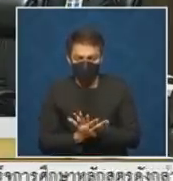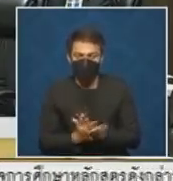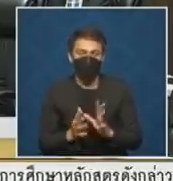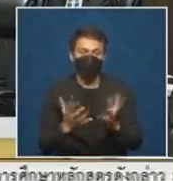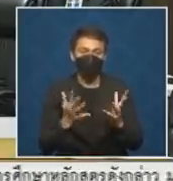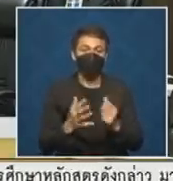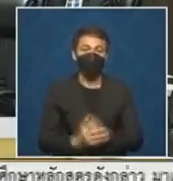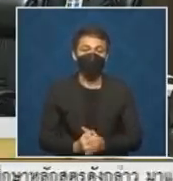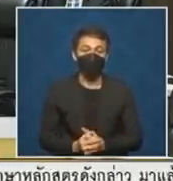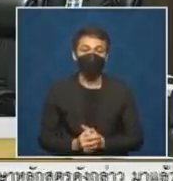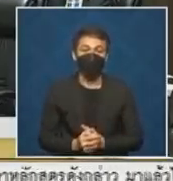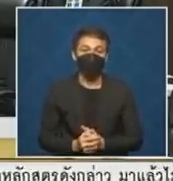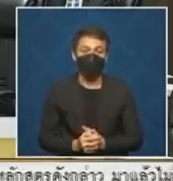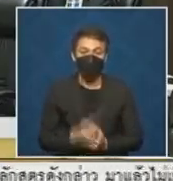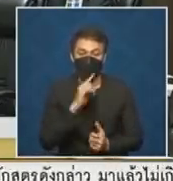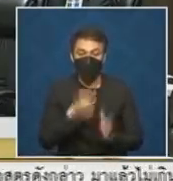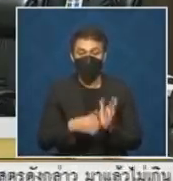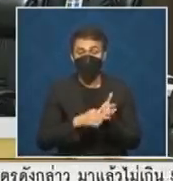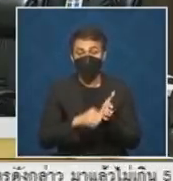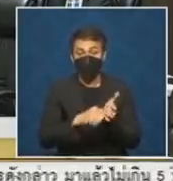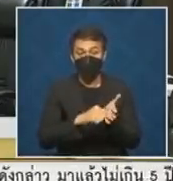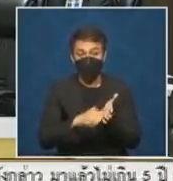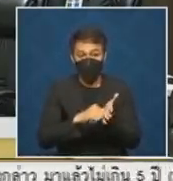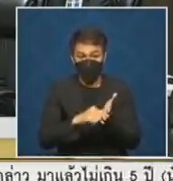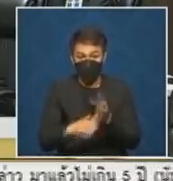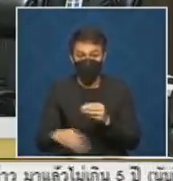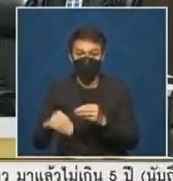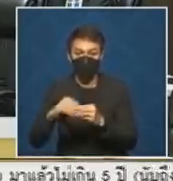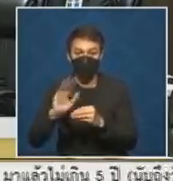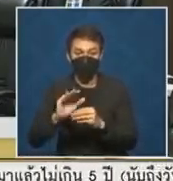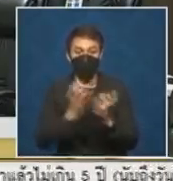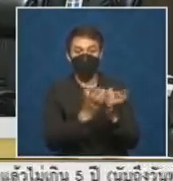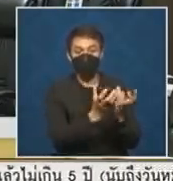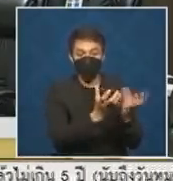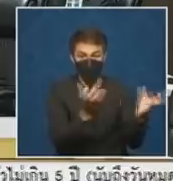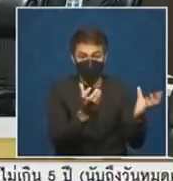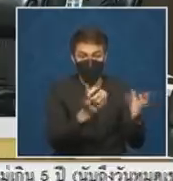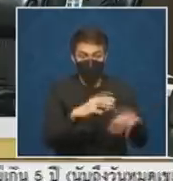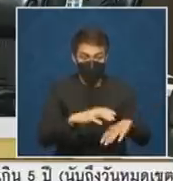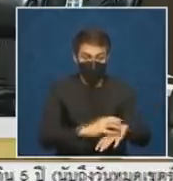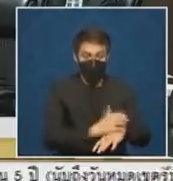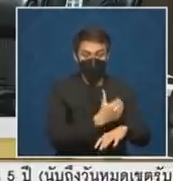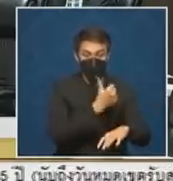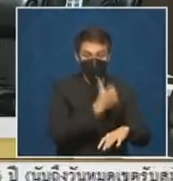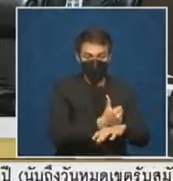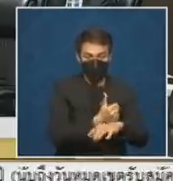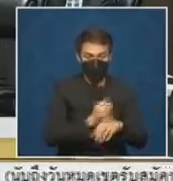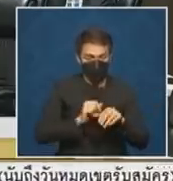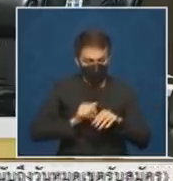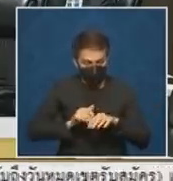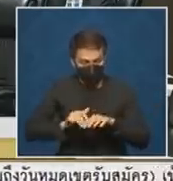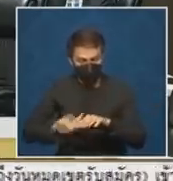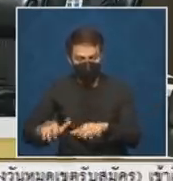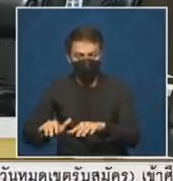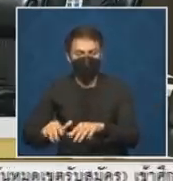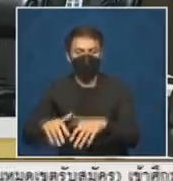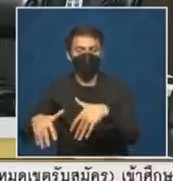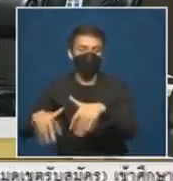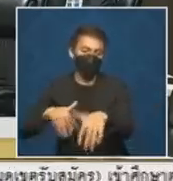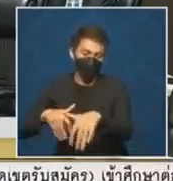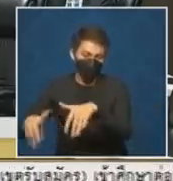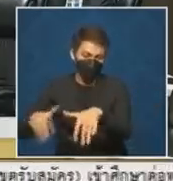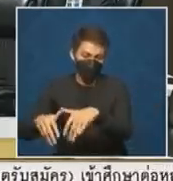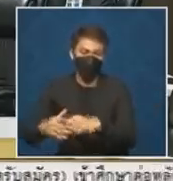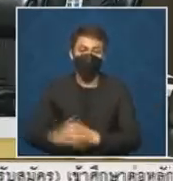ส้มที่บอกว่าโอ้ยมีงูเห่าจะมาซื้อจะมาตกไปนะฮะให้ค่าตัวถึง100ล้านโหตอนนั้น100ล้านน่ะ